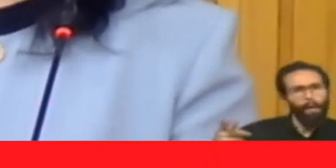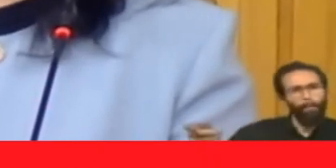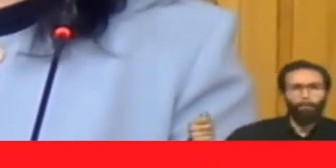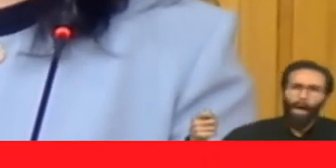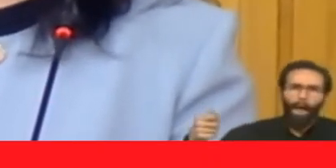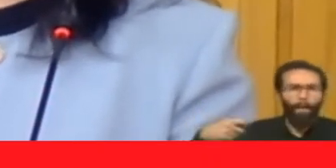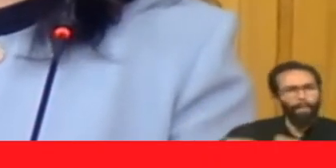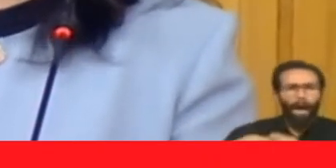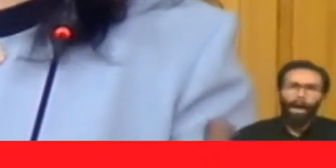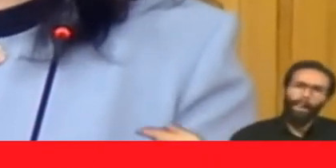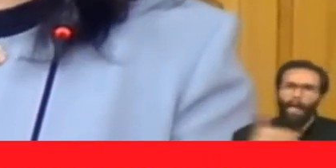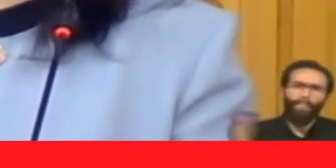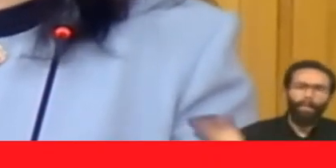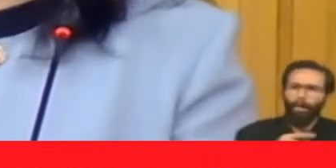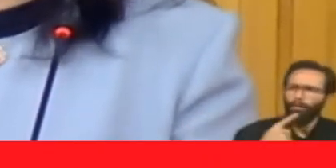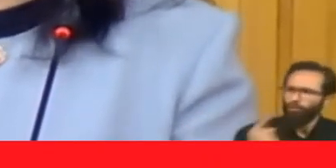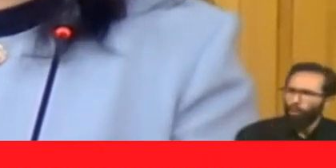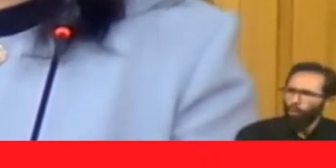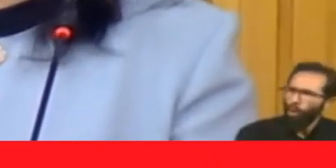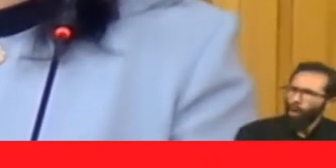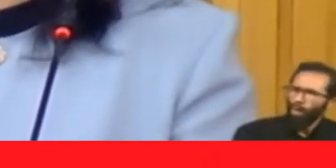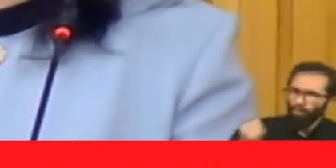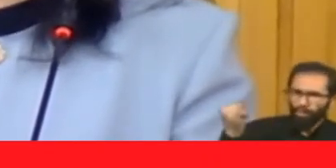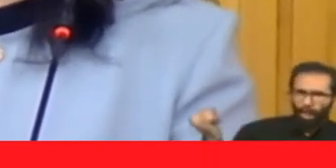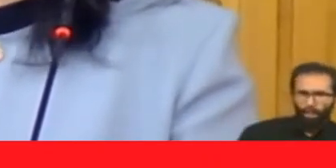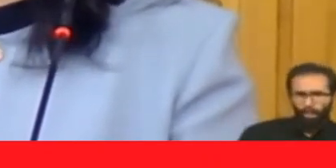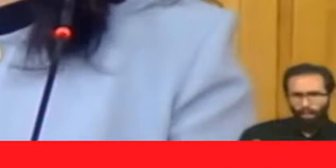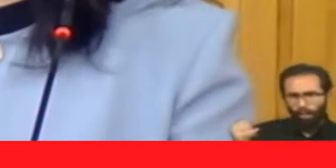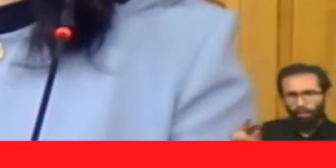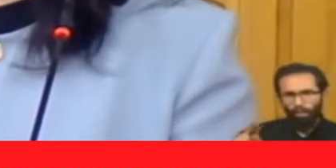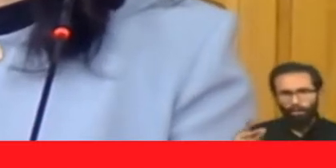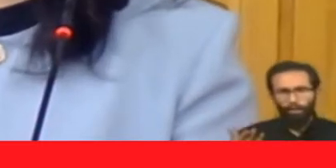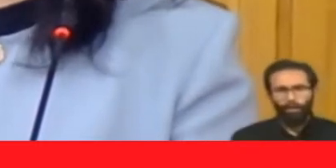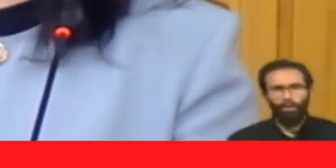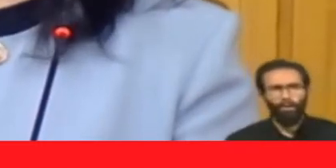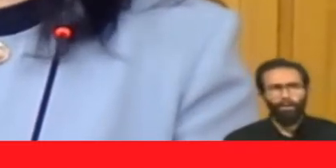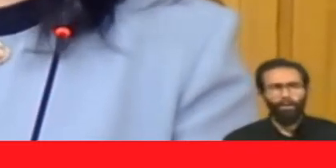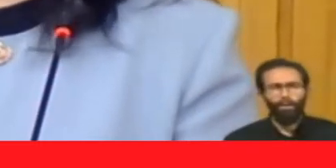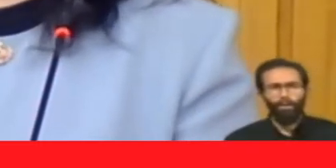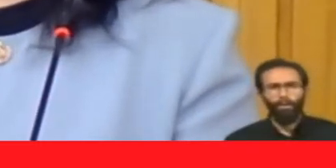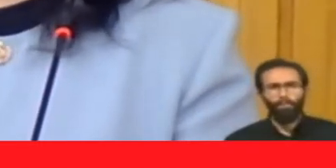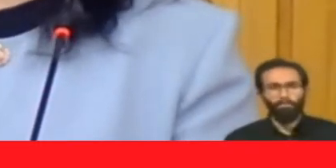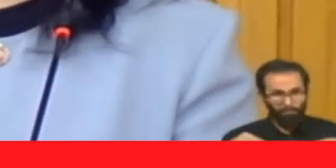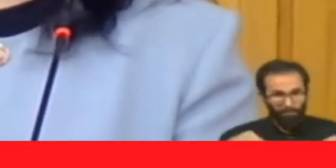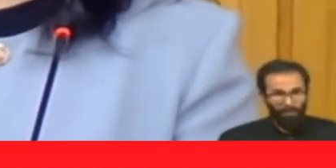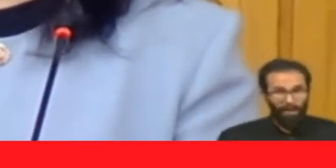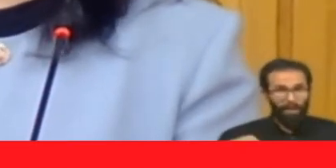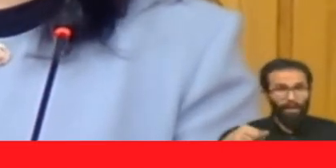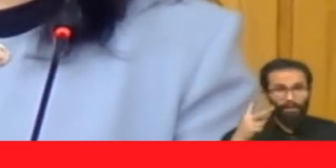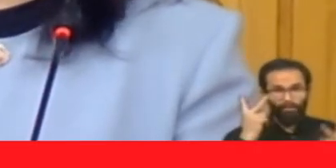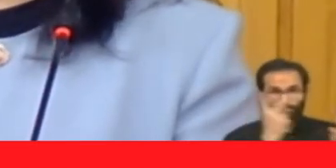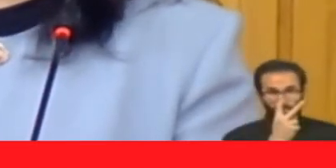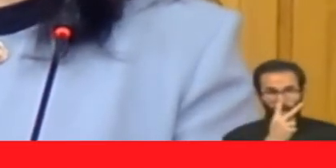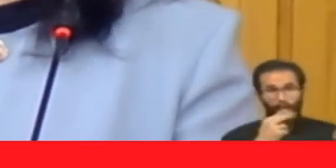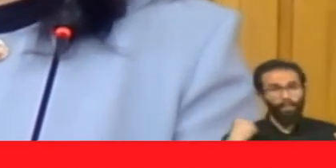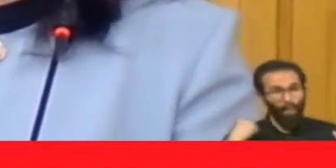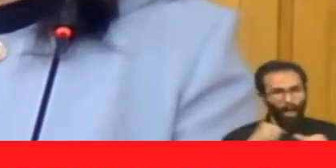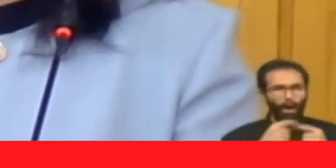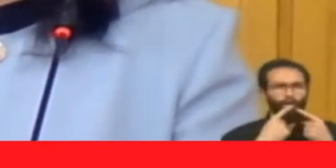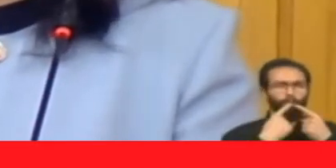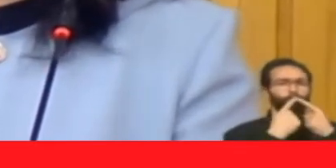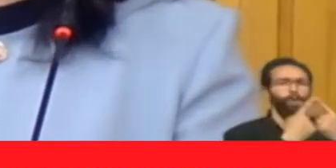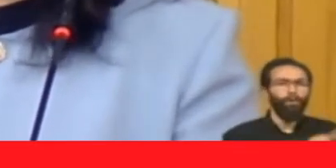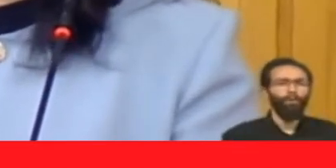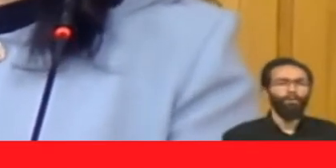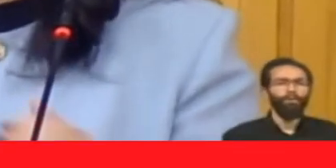yapan AKP genel başkanıdır. Evet, biz de kendisine buradan şu çağrıyı yapıyoruz.